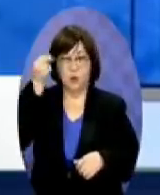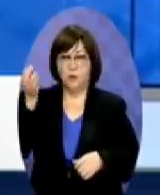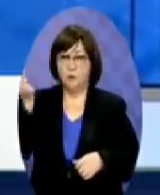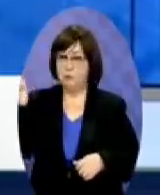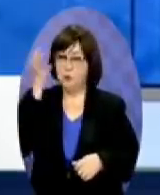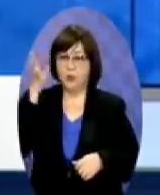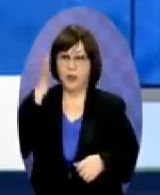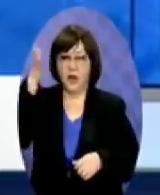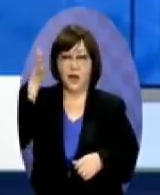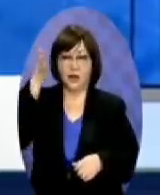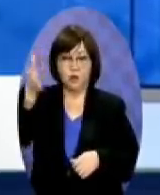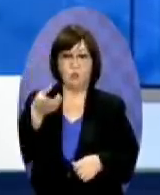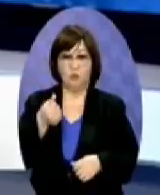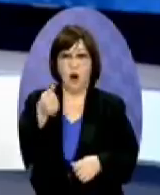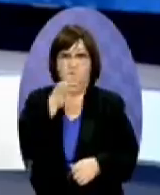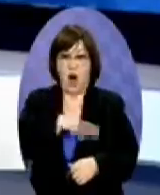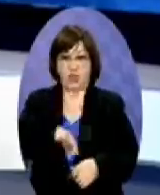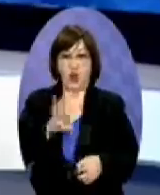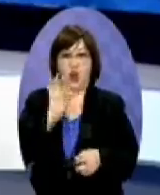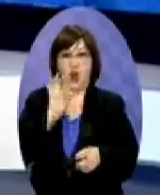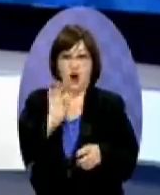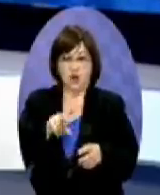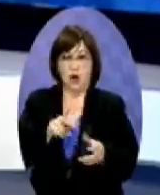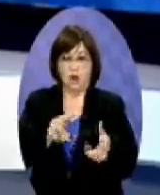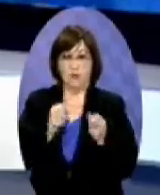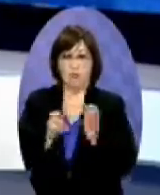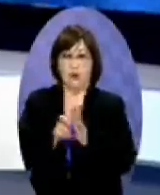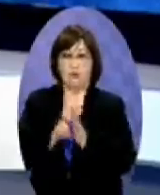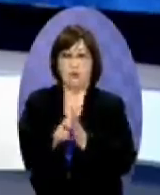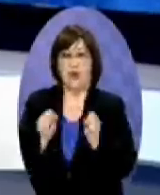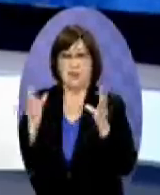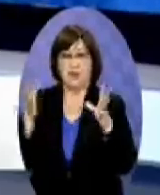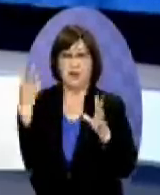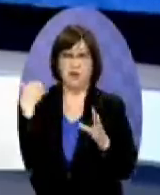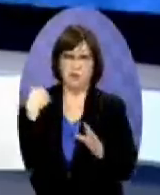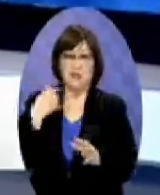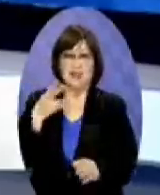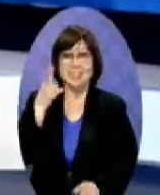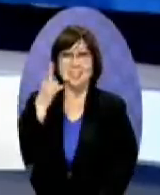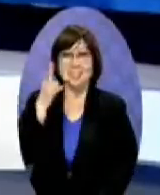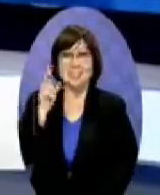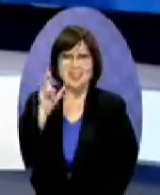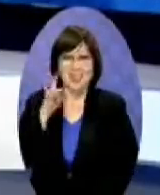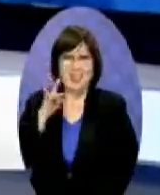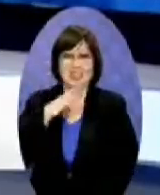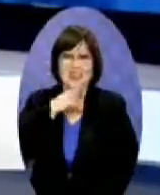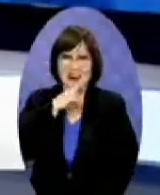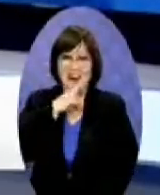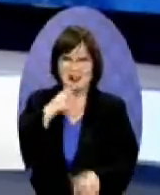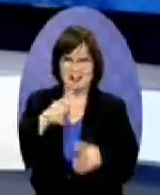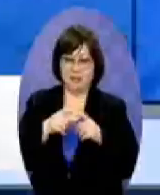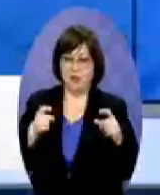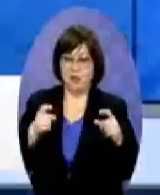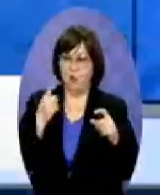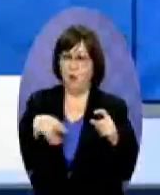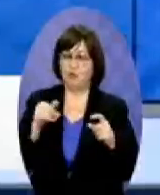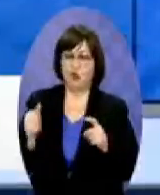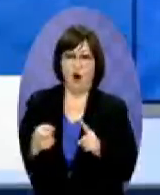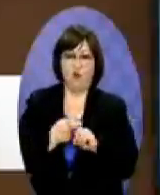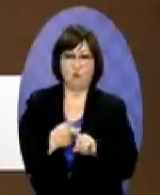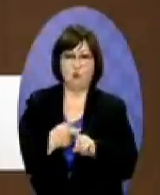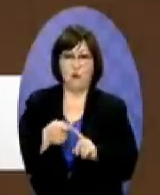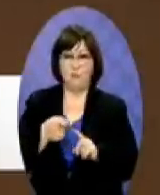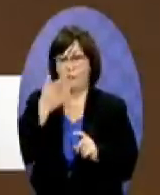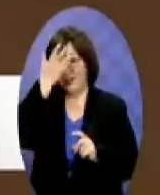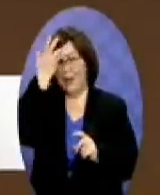олох боломжоо алдах одоо өмнө нь цэнхэр хагаан тасалбар дээр бас боломжоо алдсан гэдэг шиг ийм зүйл болох уу гэсэн бас ийм болгоомжтой